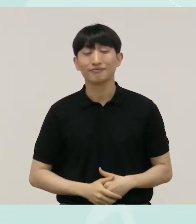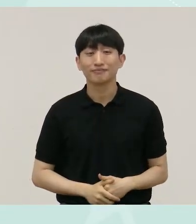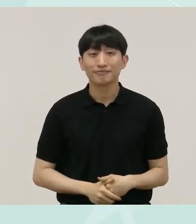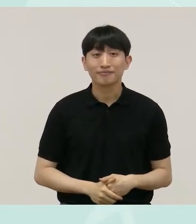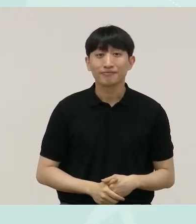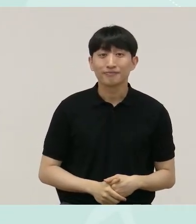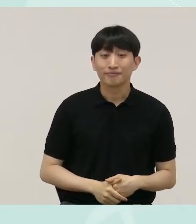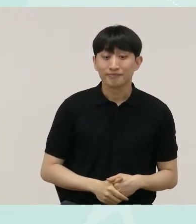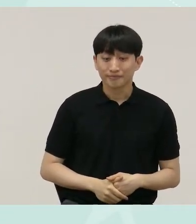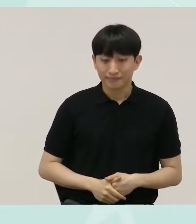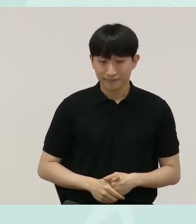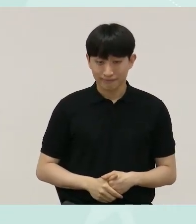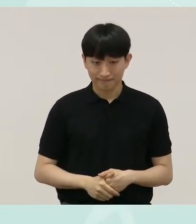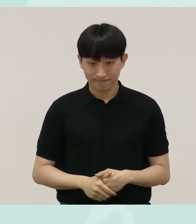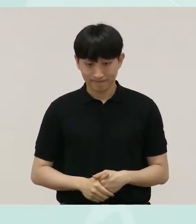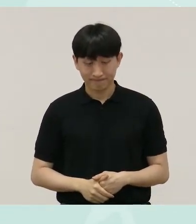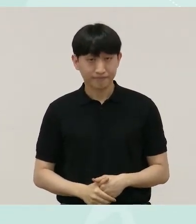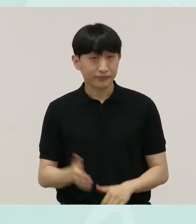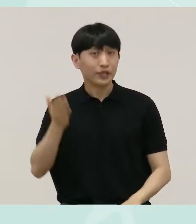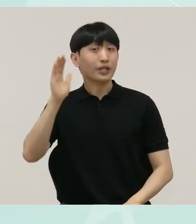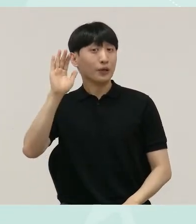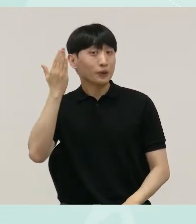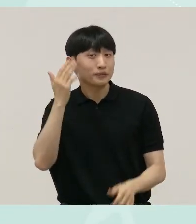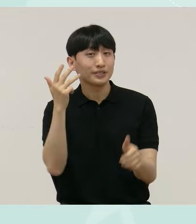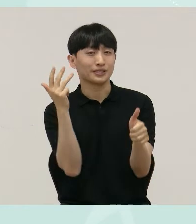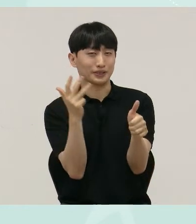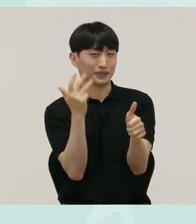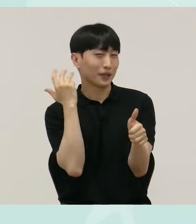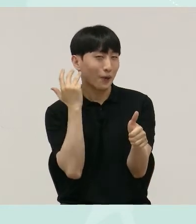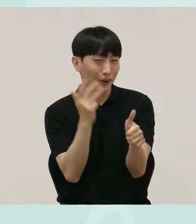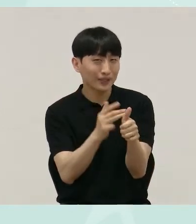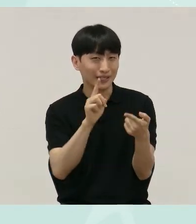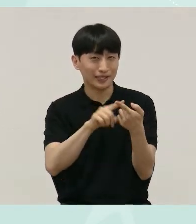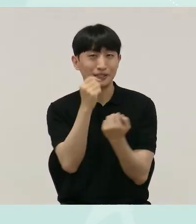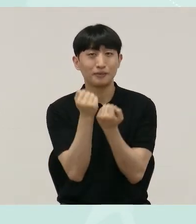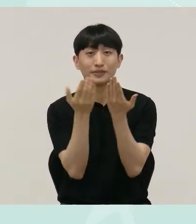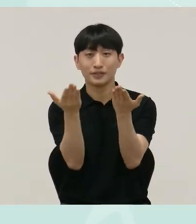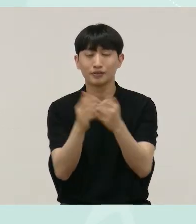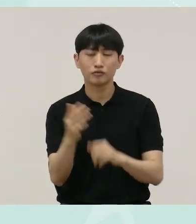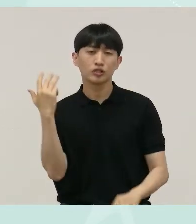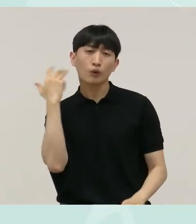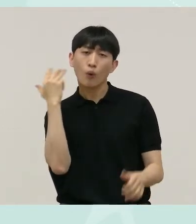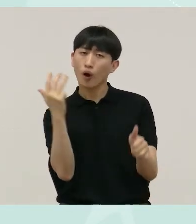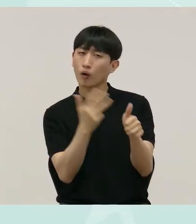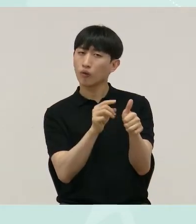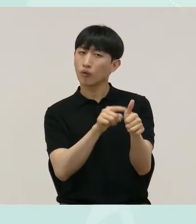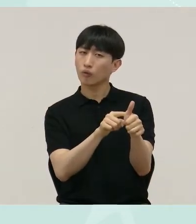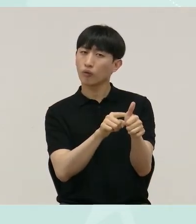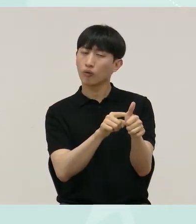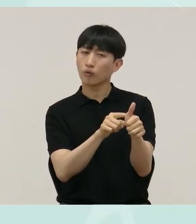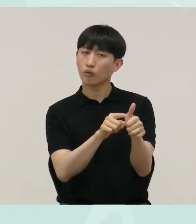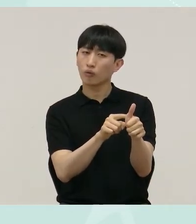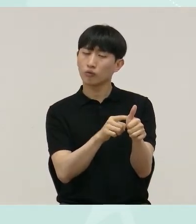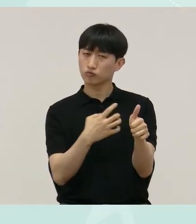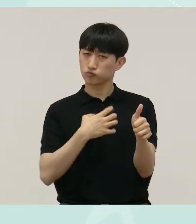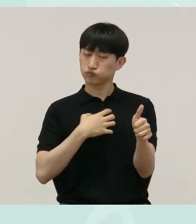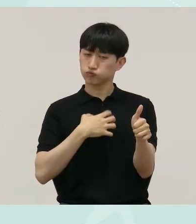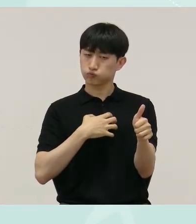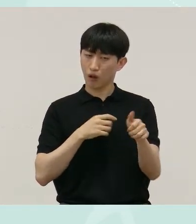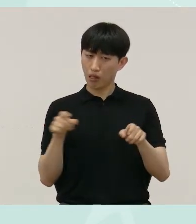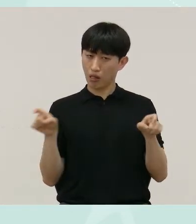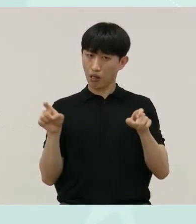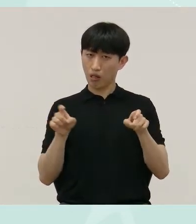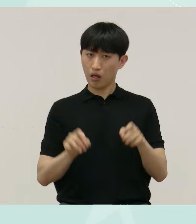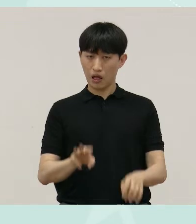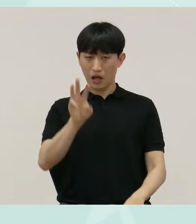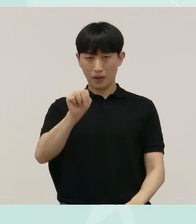그렇다면은 이제부터는 현재의 인공화호에 대해서 말씀을 드리도록 하겠습니다. 인공화호는 과연 그렇게 무섭고 MRI도 거의 촬영을 잘 못하는